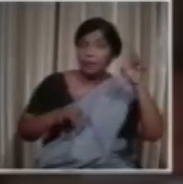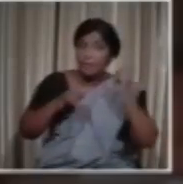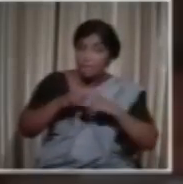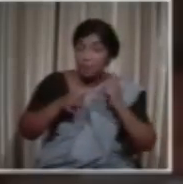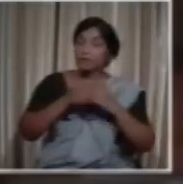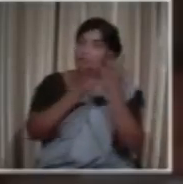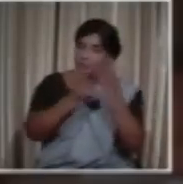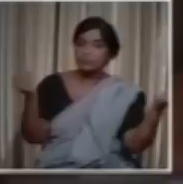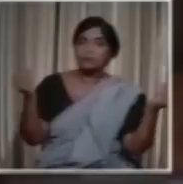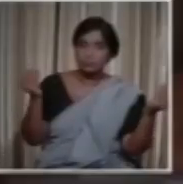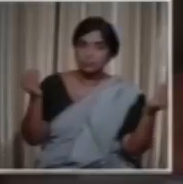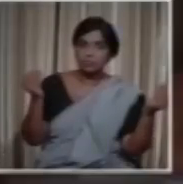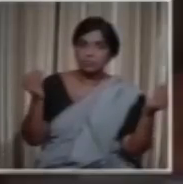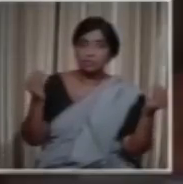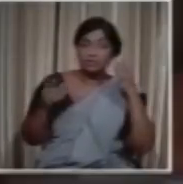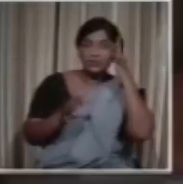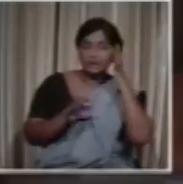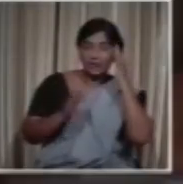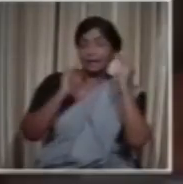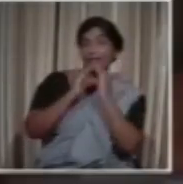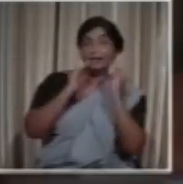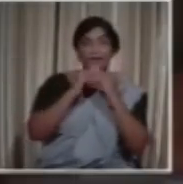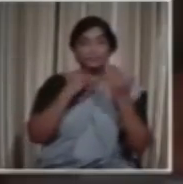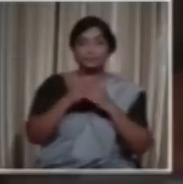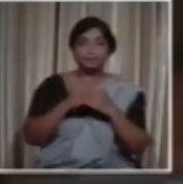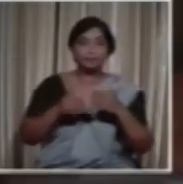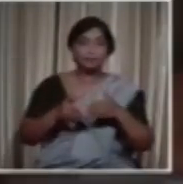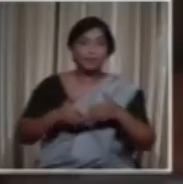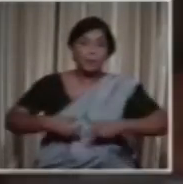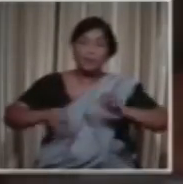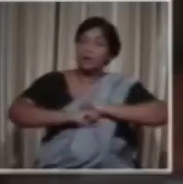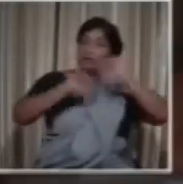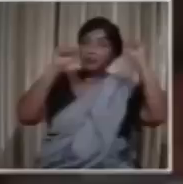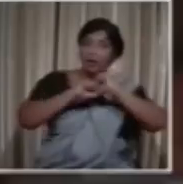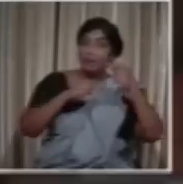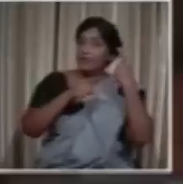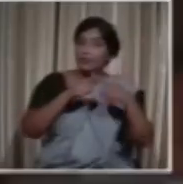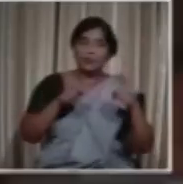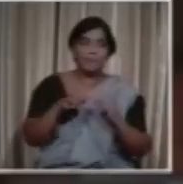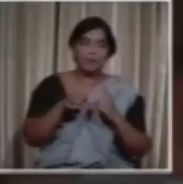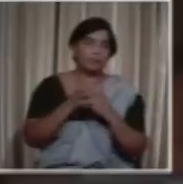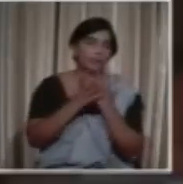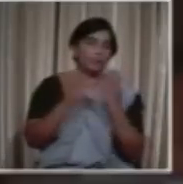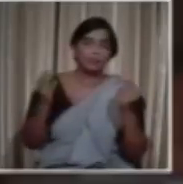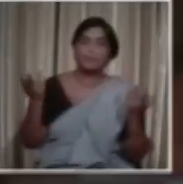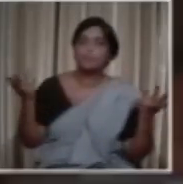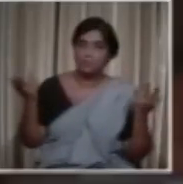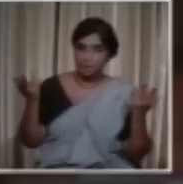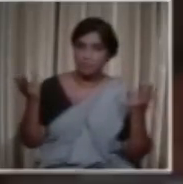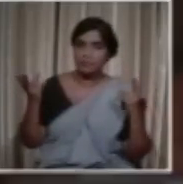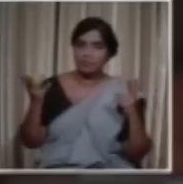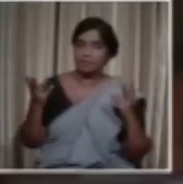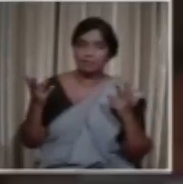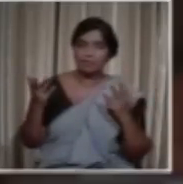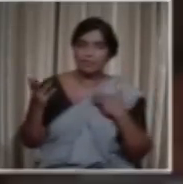දෙන්න සීන මාලිගාවල ඉඳලා පාරවල් වල උද්ඝෝෂණ කරා විතරක් කියලා මේ ප්‍රශ්න වලට උත්තර දෙන්නේ නැහැ එයින්ද මම නම්